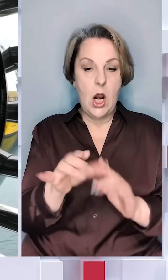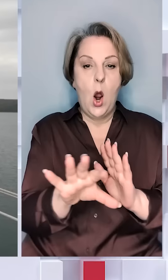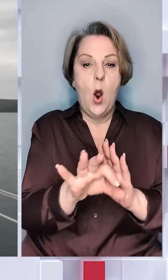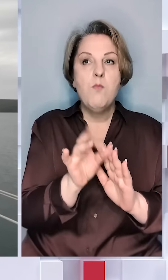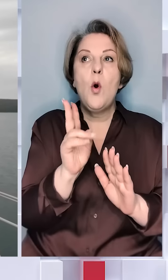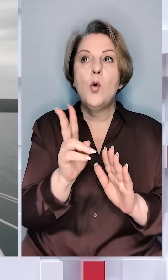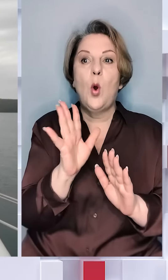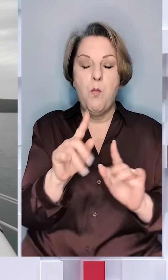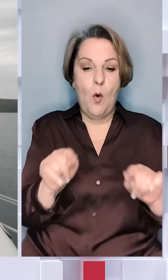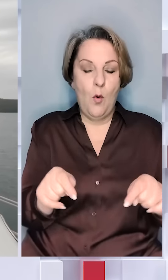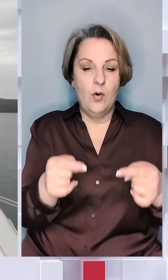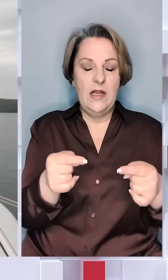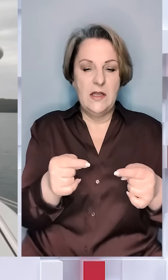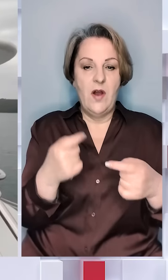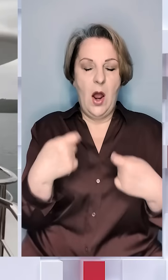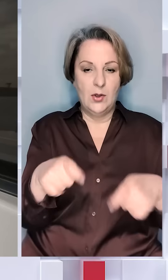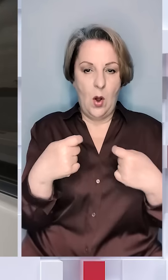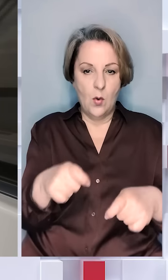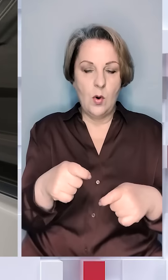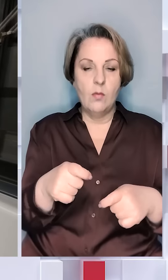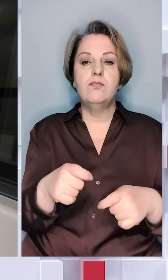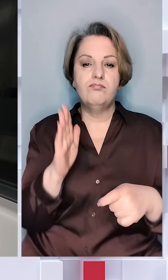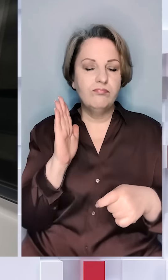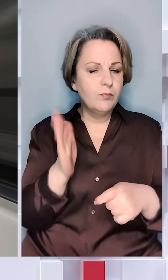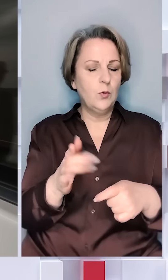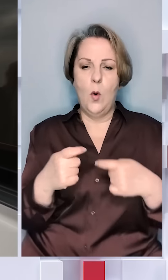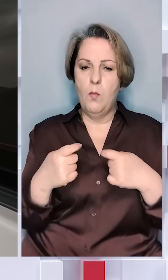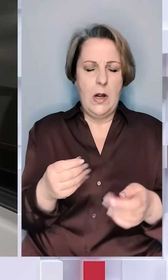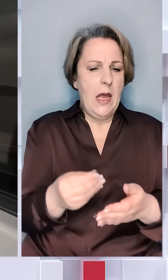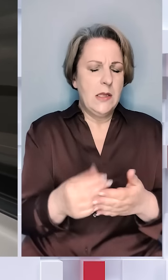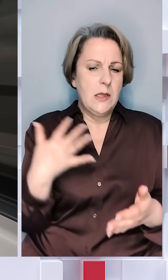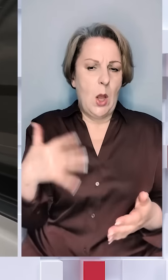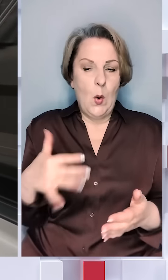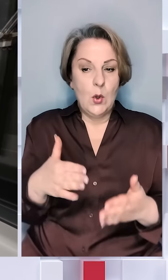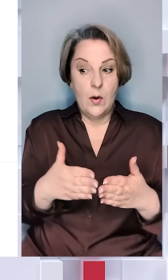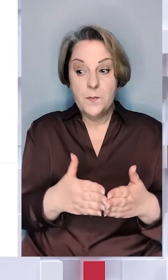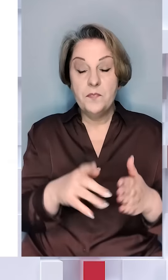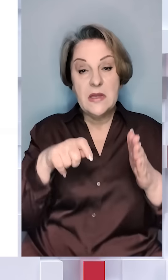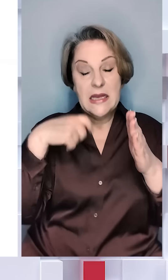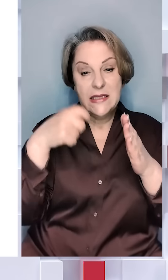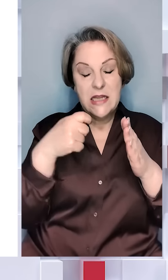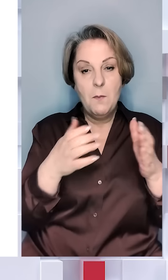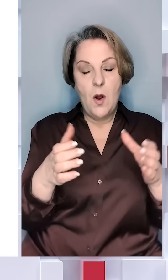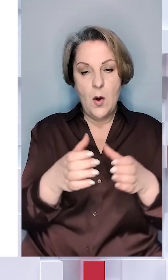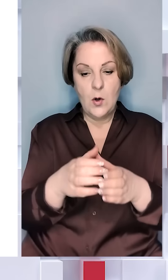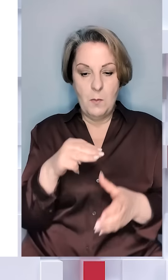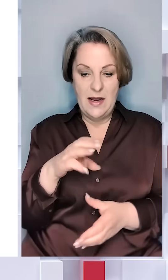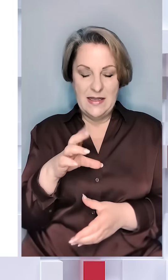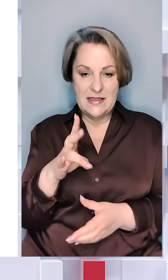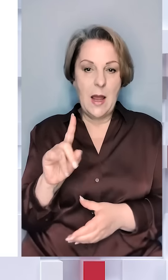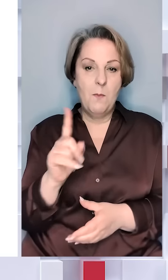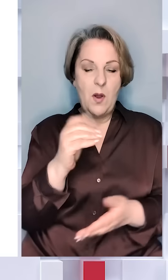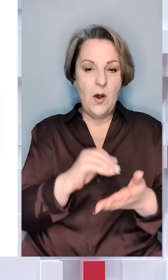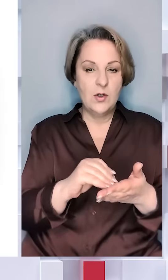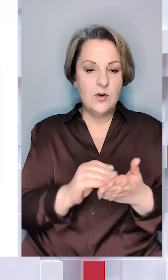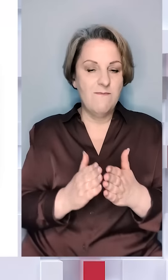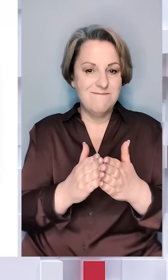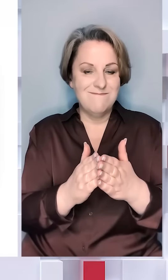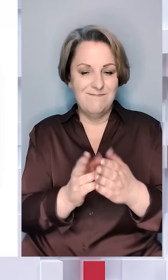обере організатора торгів, які будуть реалізовувати наддорогу яхту. Знімальна група ТСН – це перші журналісти, які побували на яхті.